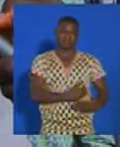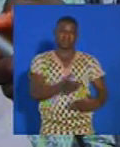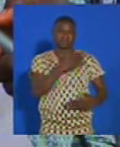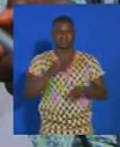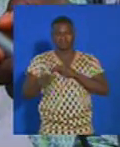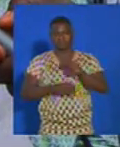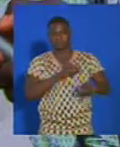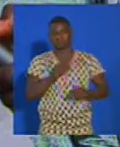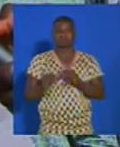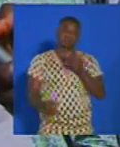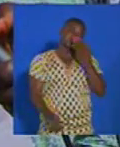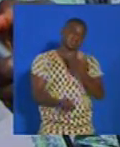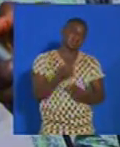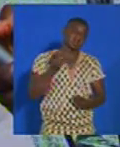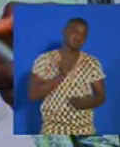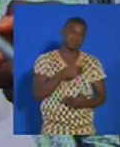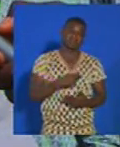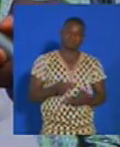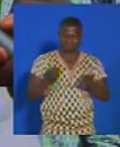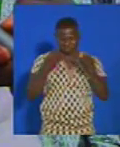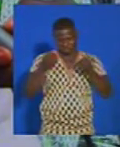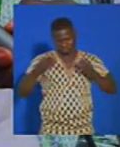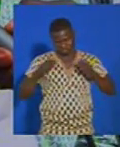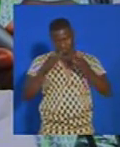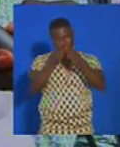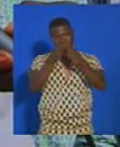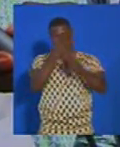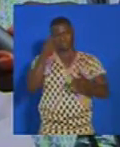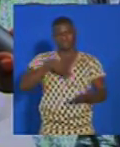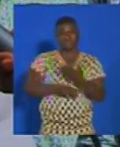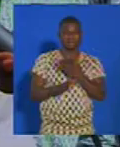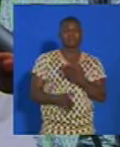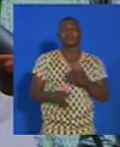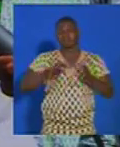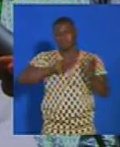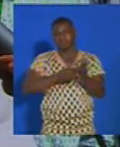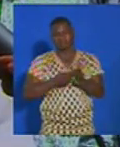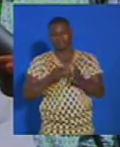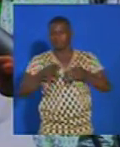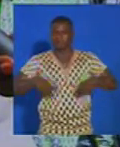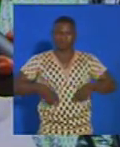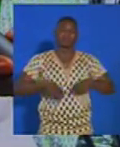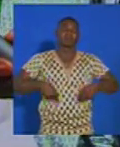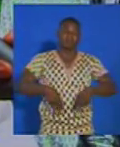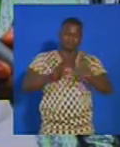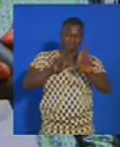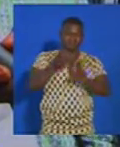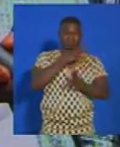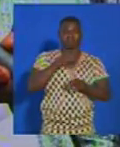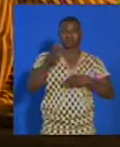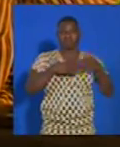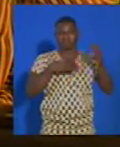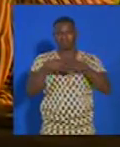modeste, nous avons tellement de défis en termes d'aménagement de pistes, en termes de construction d'infrastructures de tout